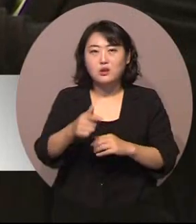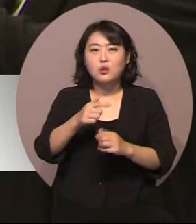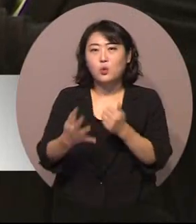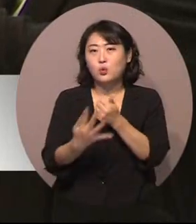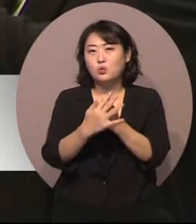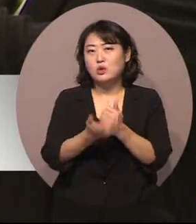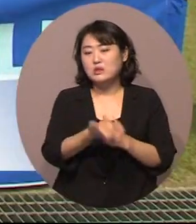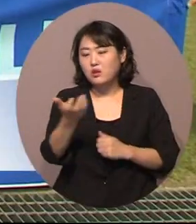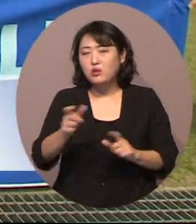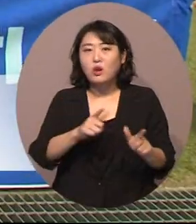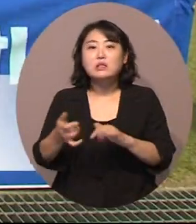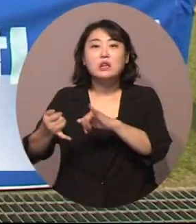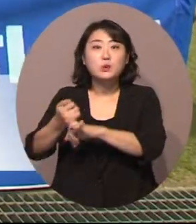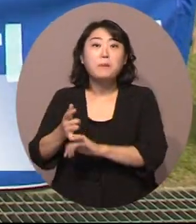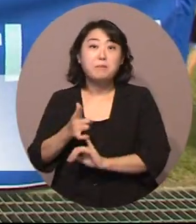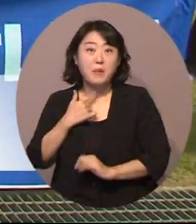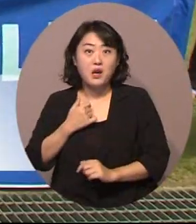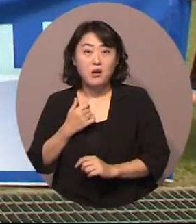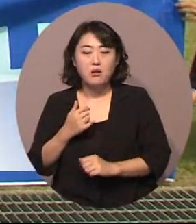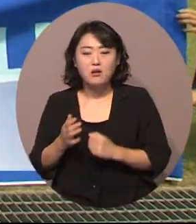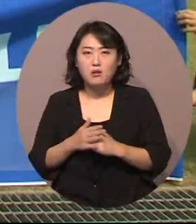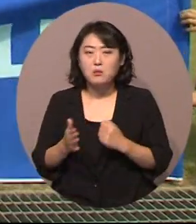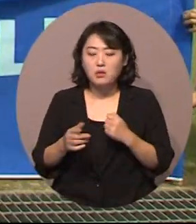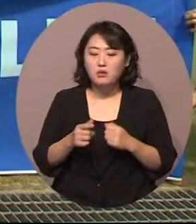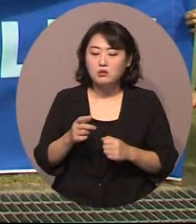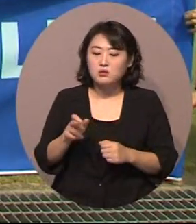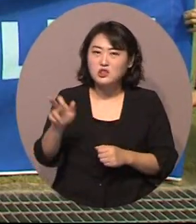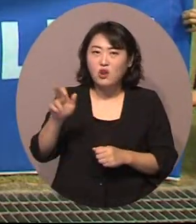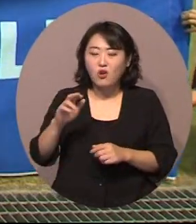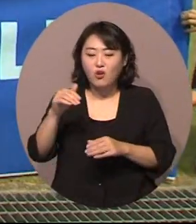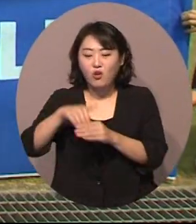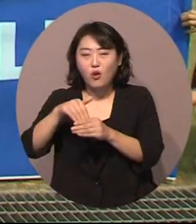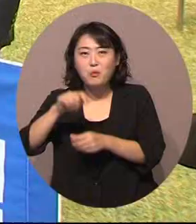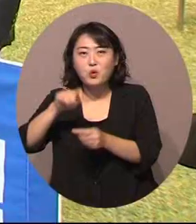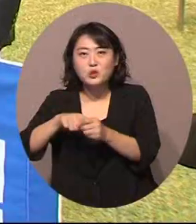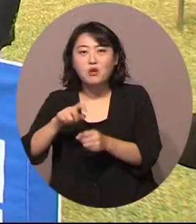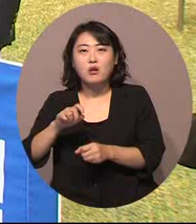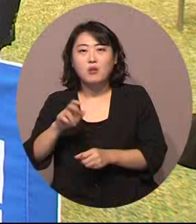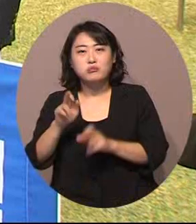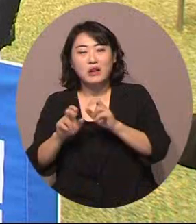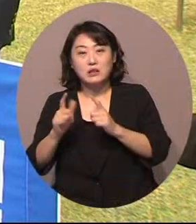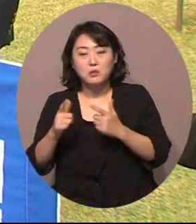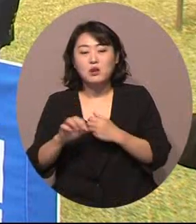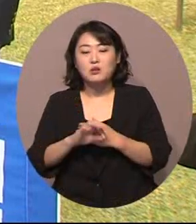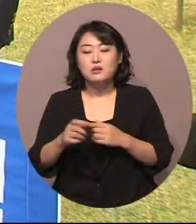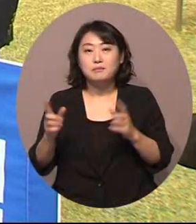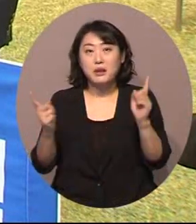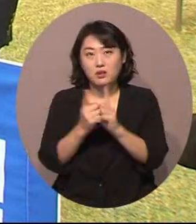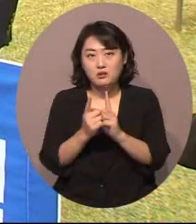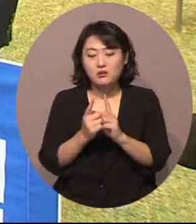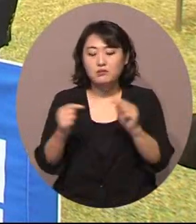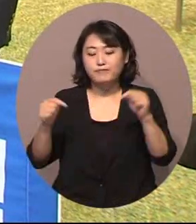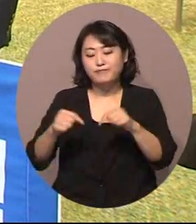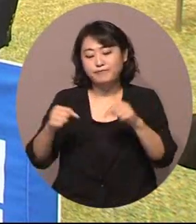한만큼 선용이 아니라면 야당과 협의 채널을 만들어 구체적인 내용을 정리하자고 말했습니다